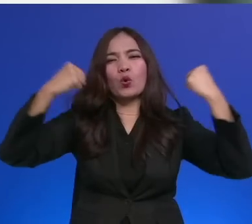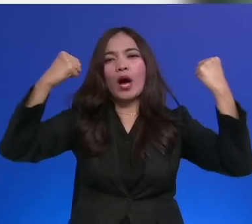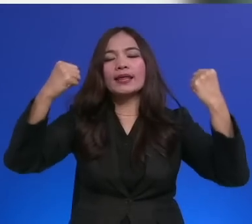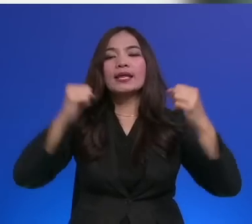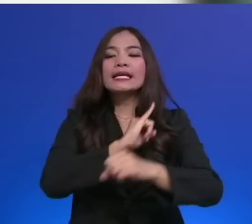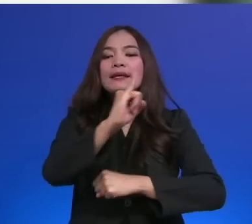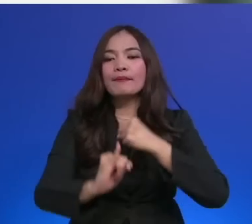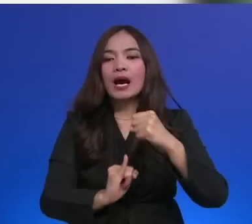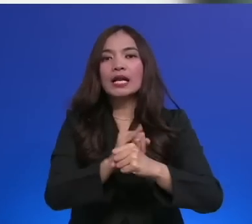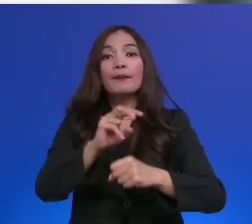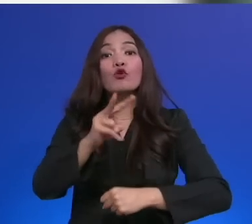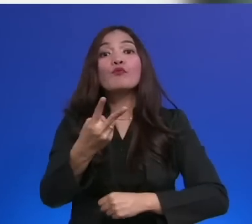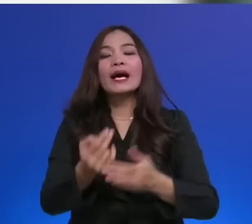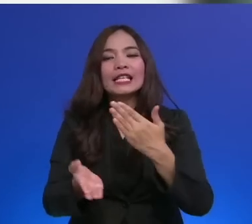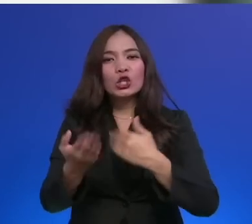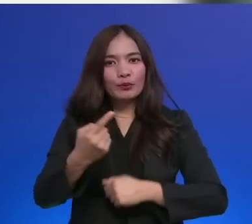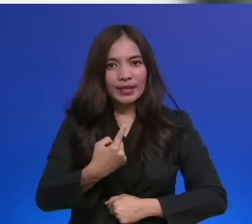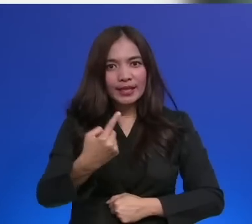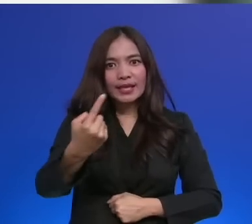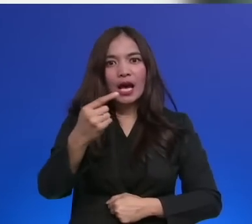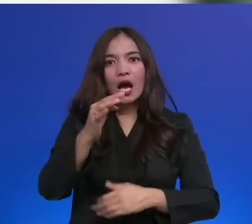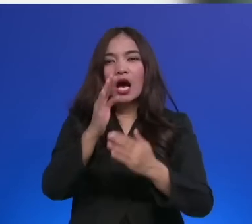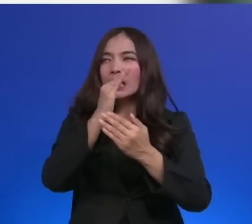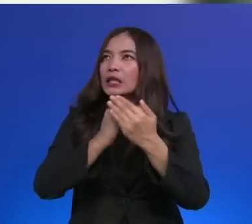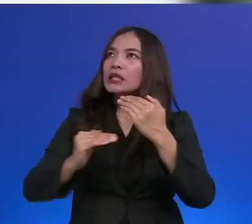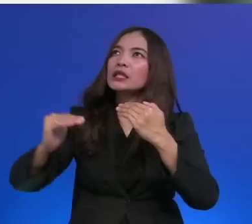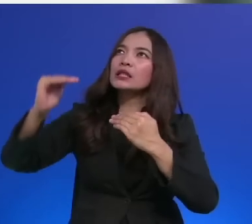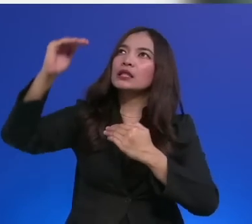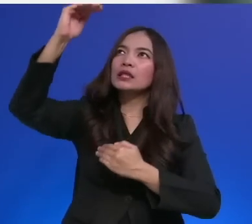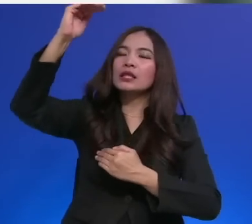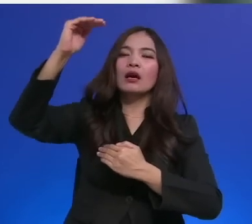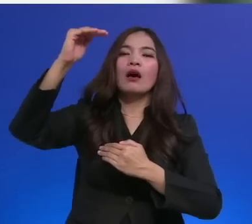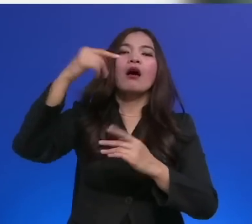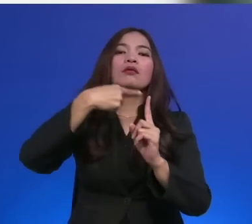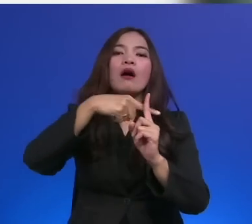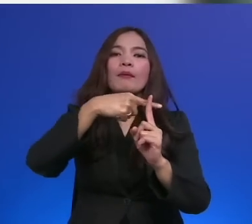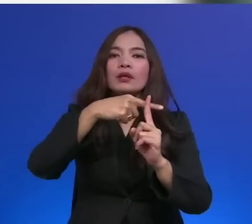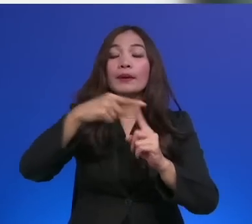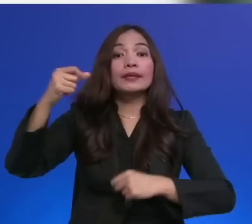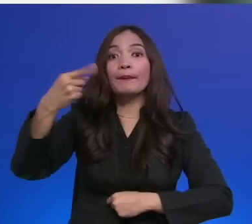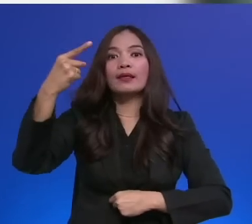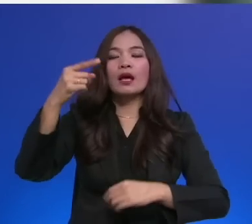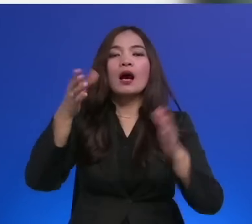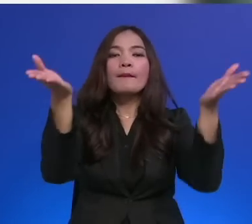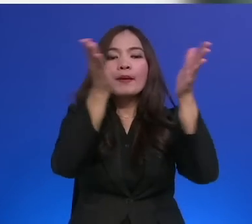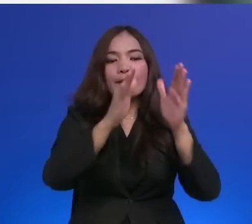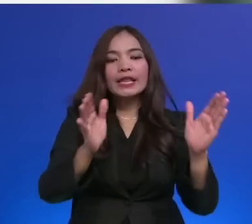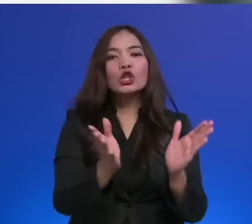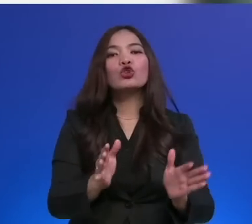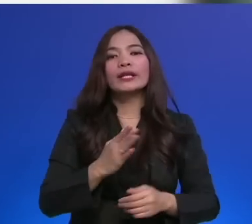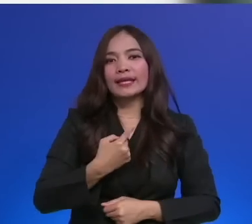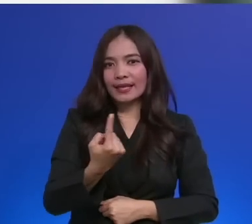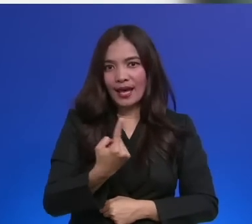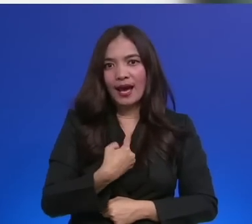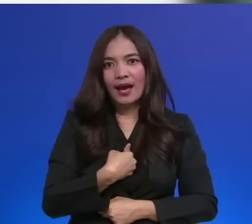kuat mengubah kita, makin tinggi mengangkat kita, makin cepat membentuk kita.